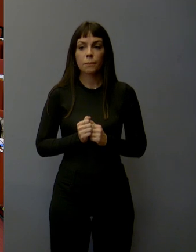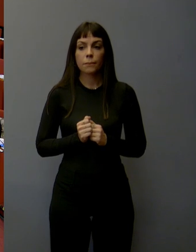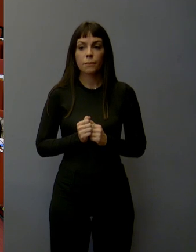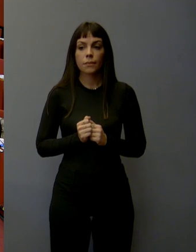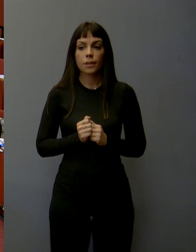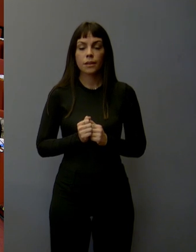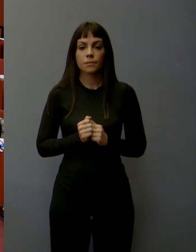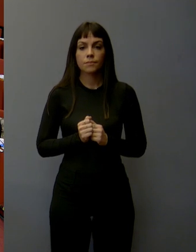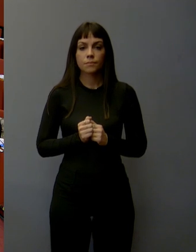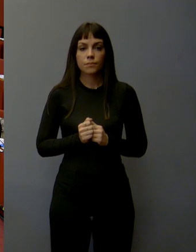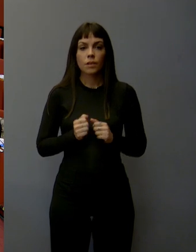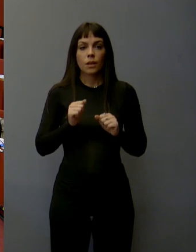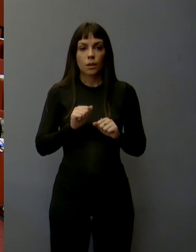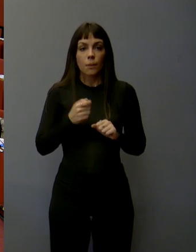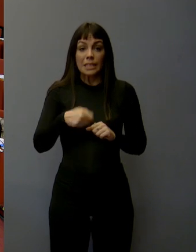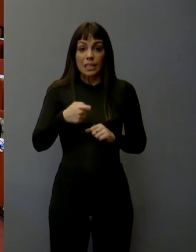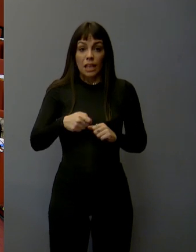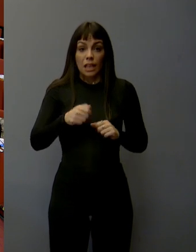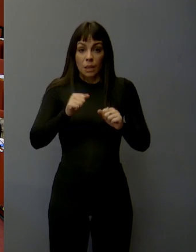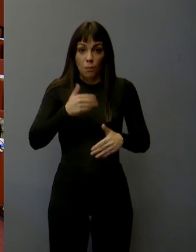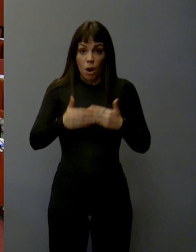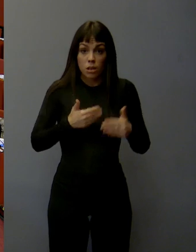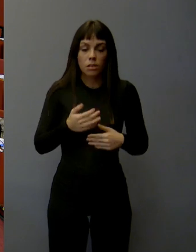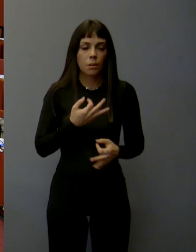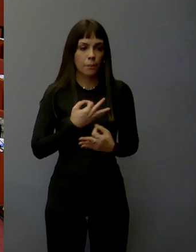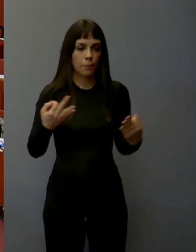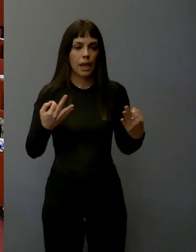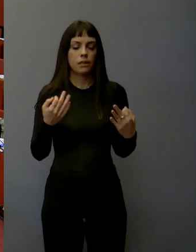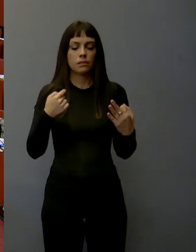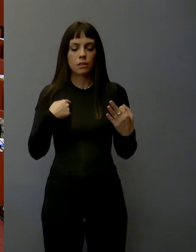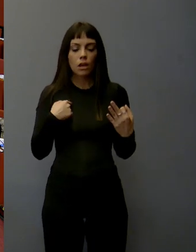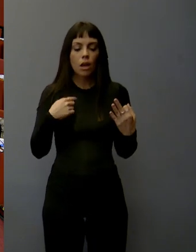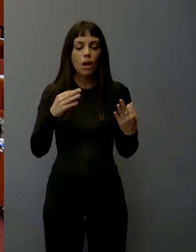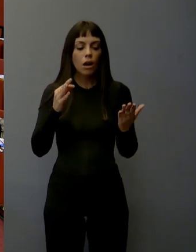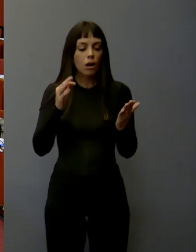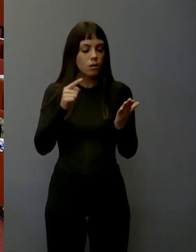posso proseguire presidente bene era arrivata